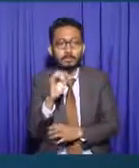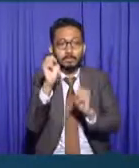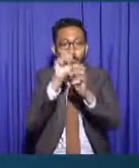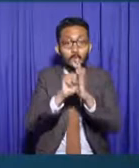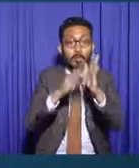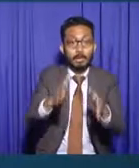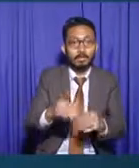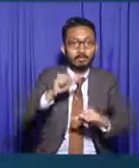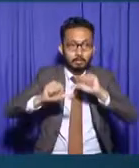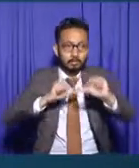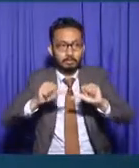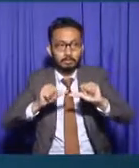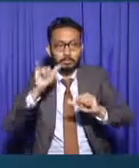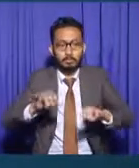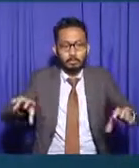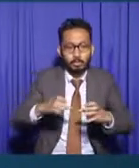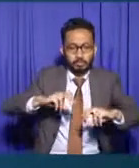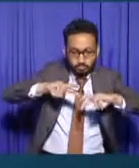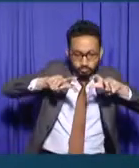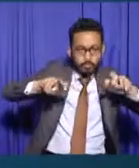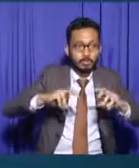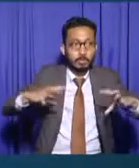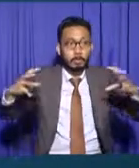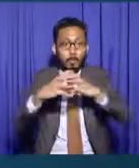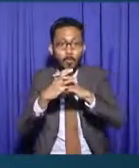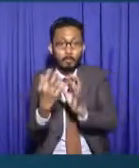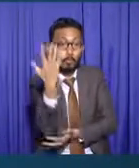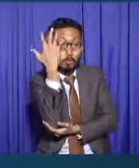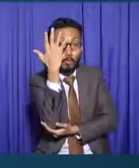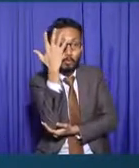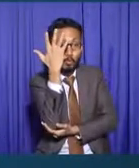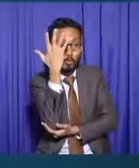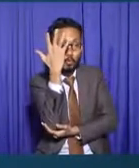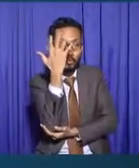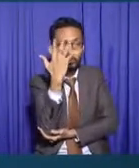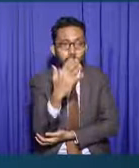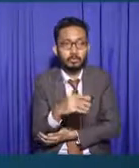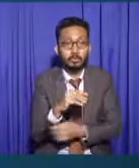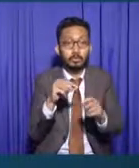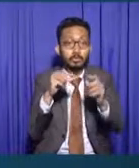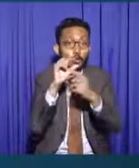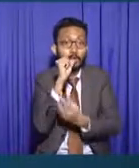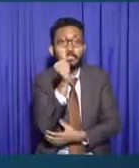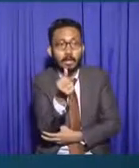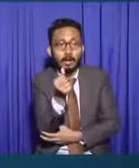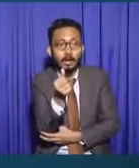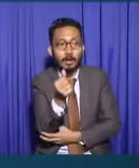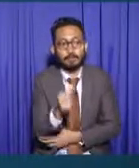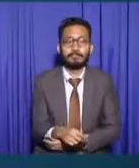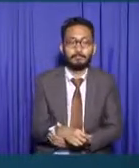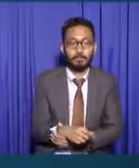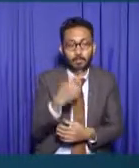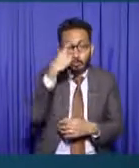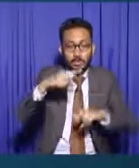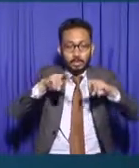menjalankan proses kacukan tumbuhan menggunakan pokok kacang